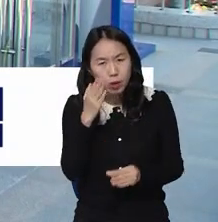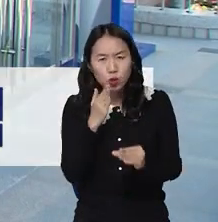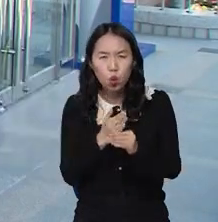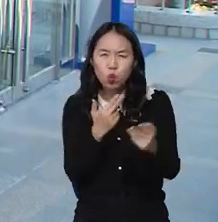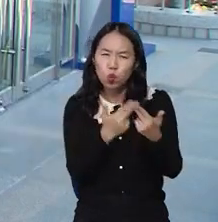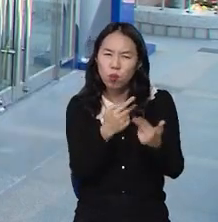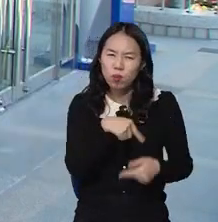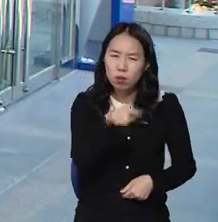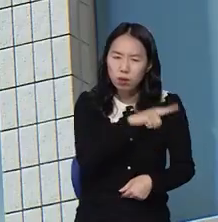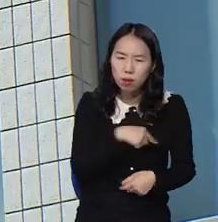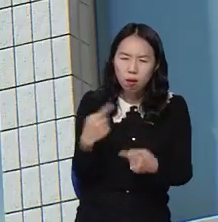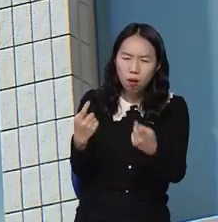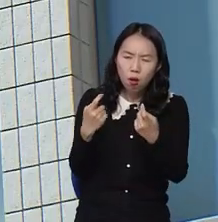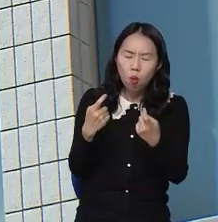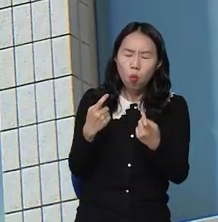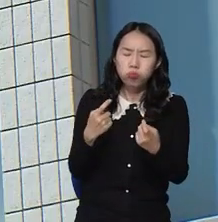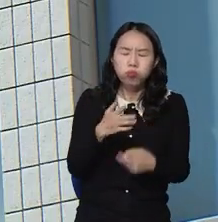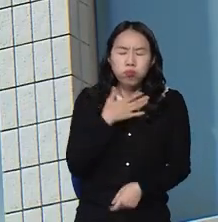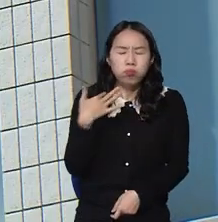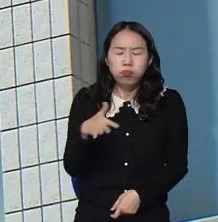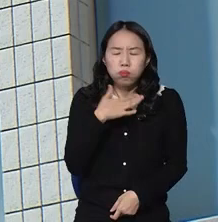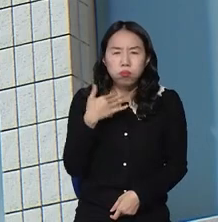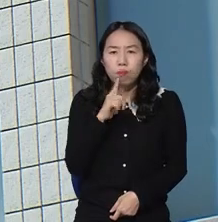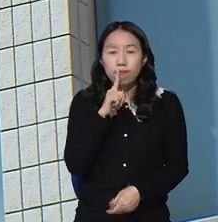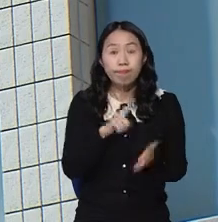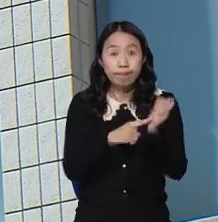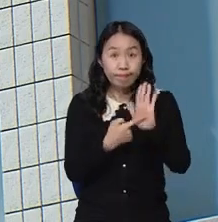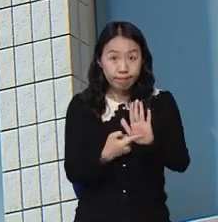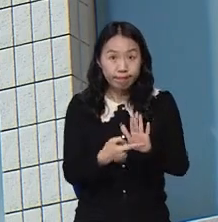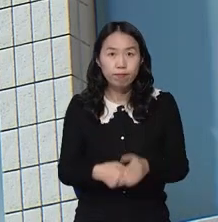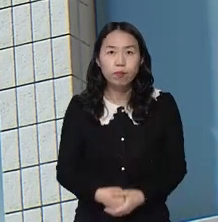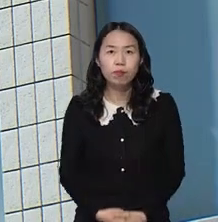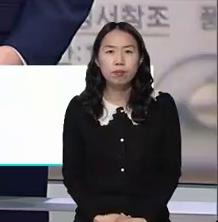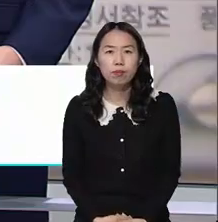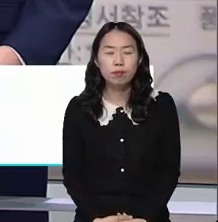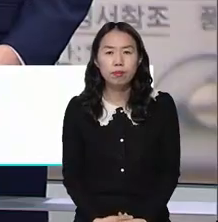조합 측은 비리 의혹은 사실이 아니라고 밝혔습니다.